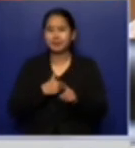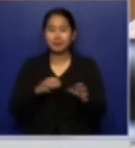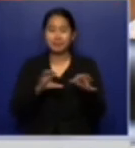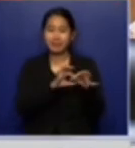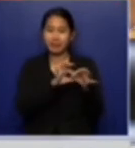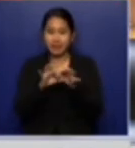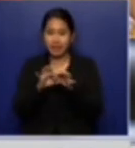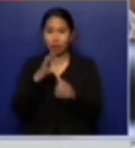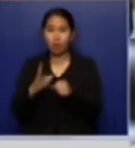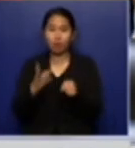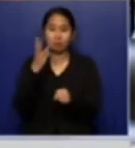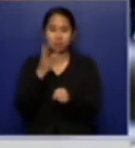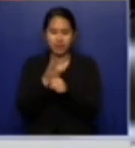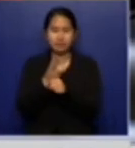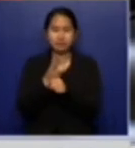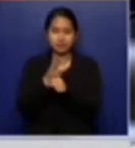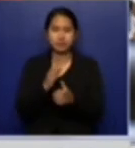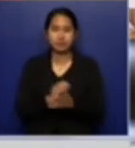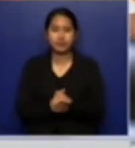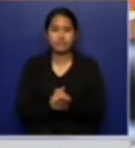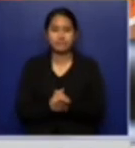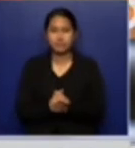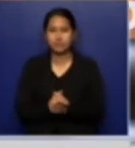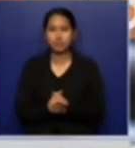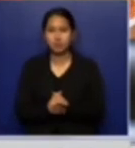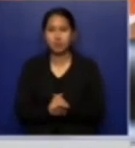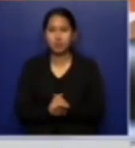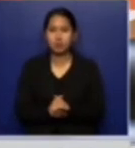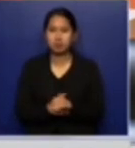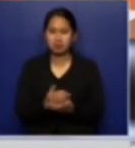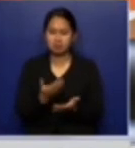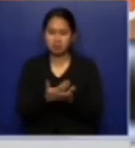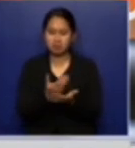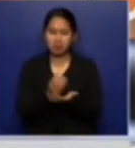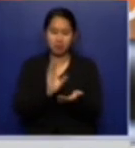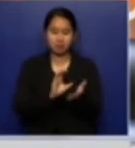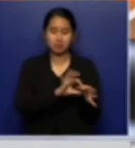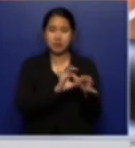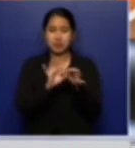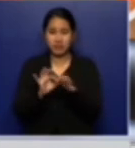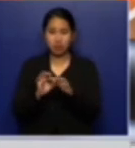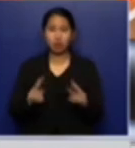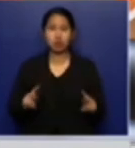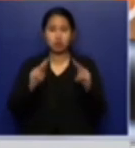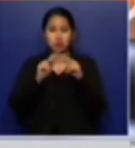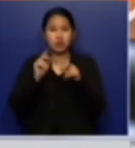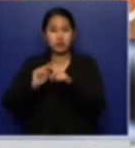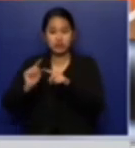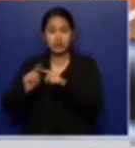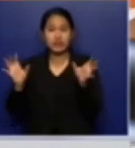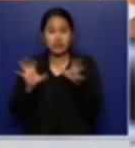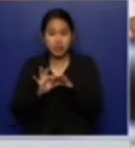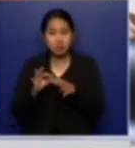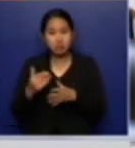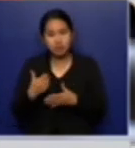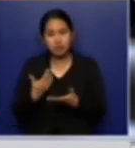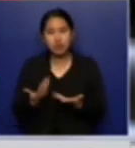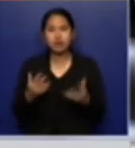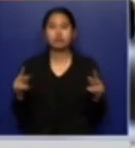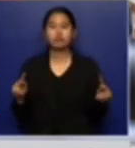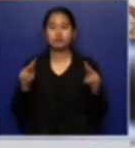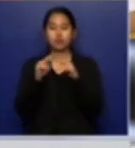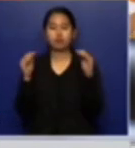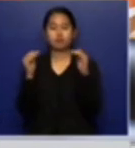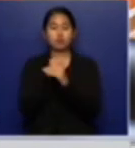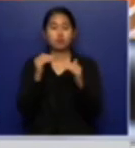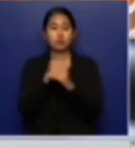ซ้อนนุ่นงบอะไรกันนักกันหนาผูกพันขนาดนี้ที่กระทรวงตะบวงกรมอื่นเคยผูกไหมผมเห็นกระทรวงคมนาคมผูกอยู่อันหนึ่ง